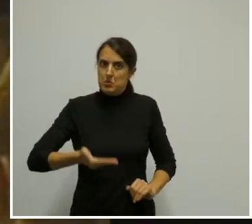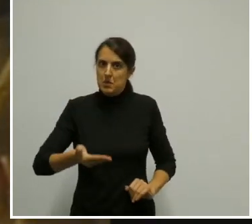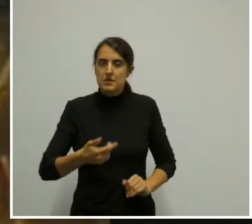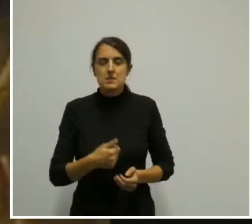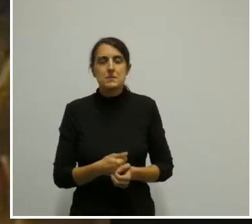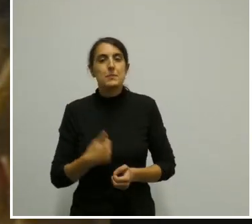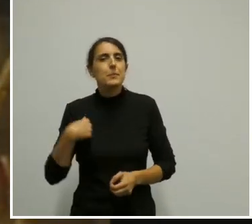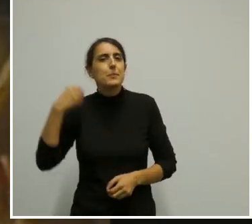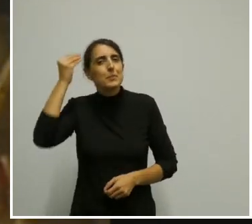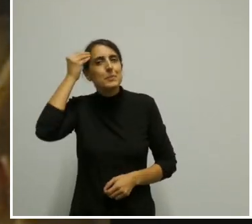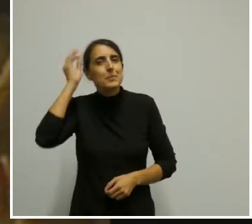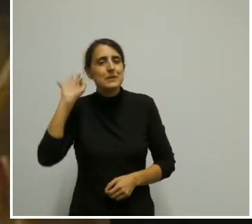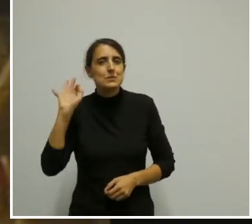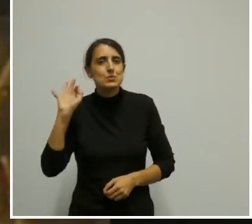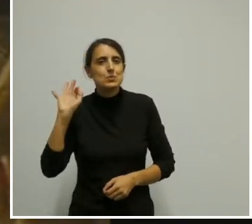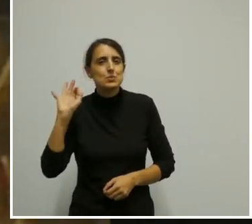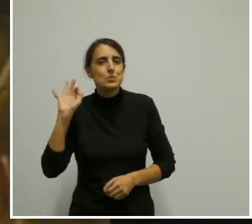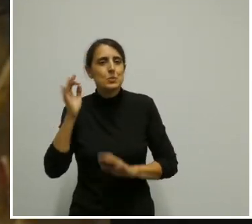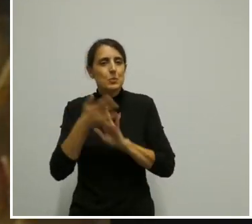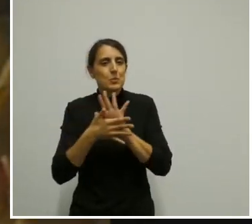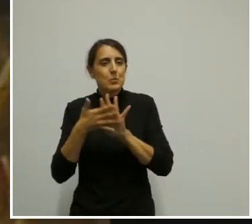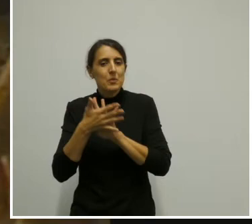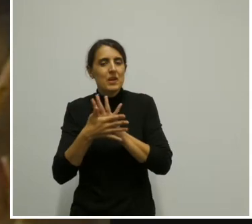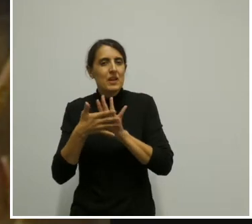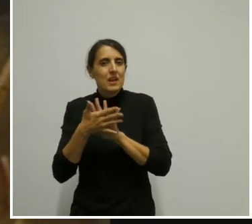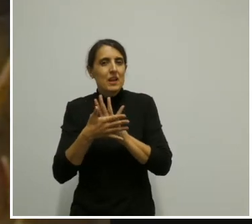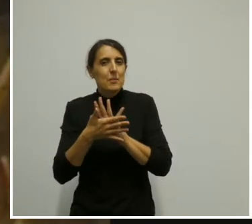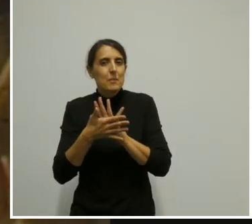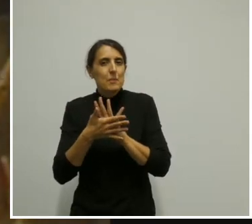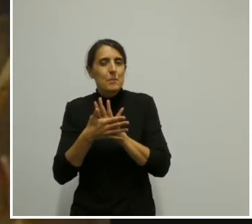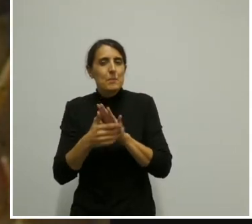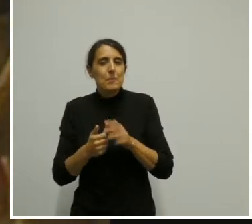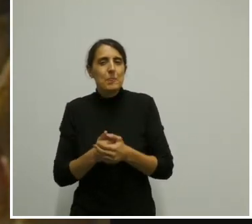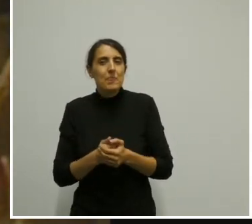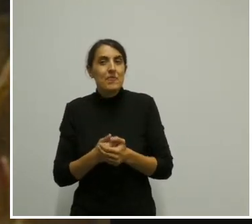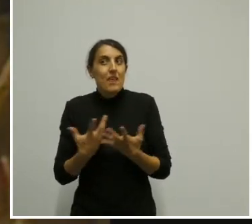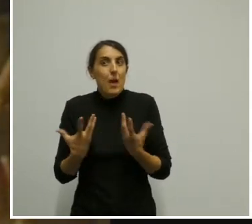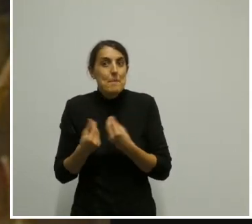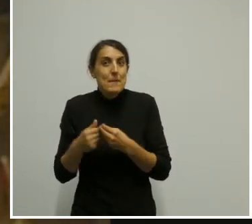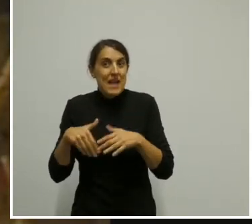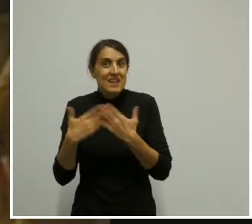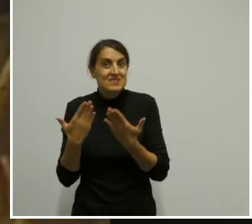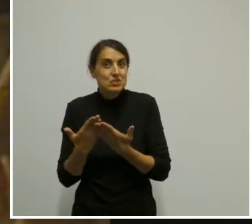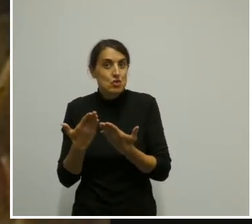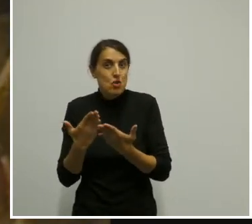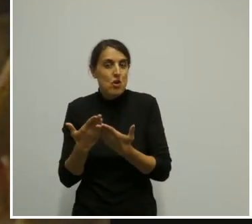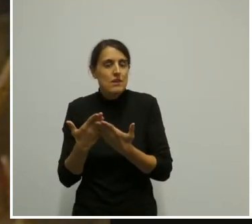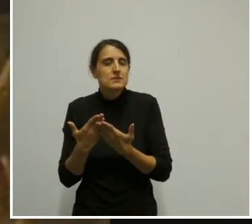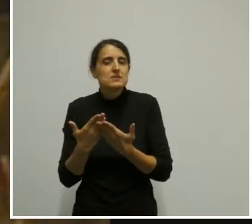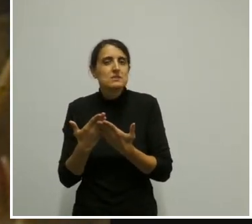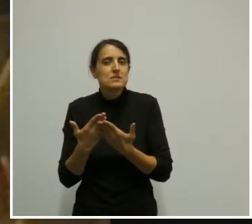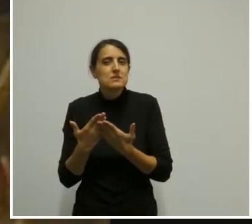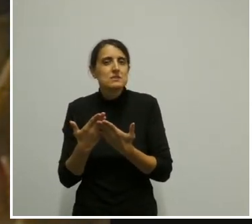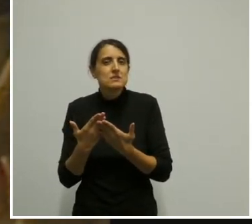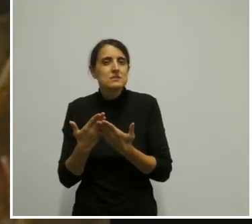que parlar del protegir les escoles es podia incloure de manera sistemàtica,